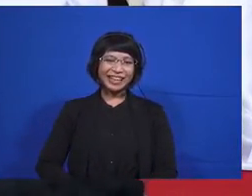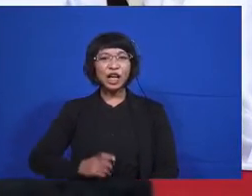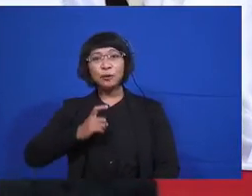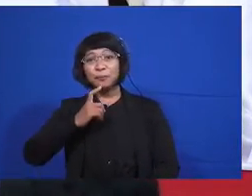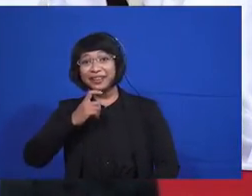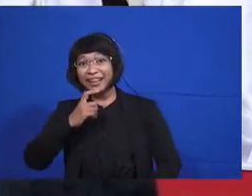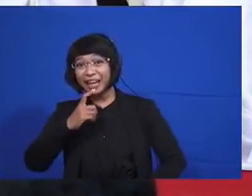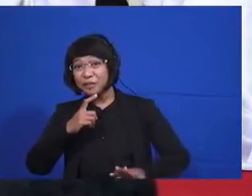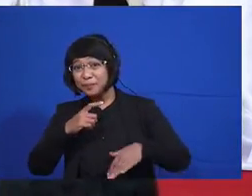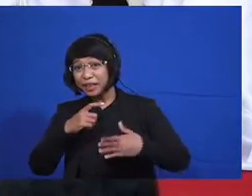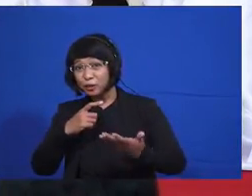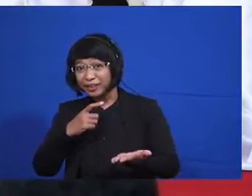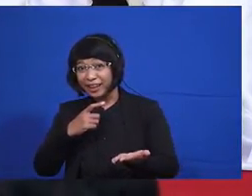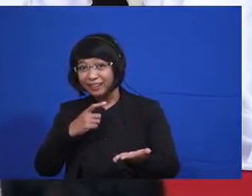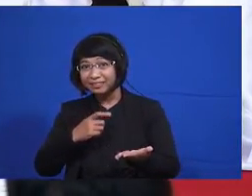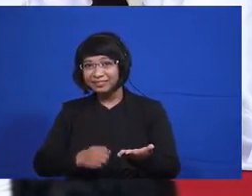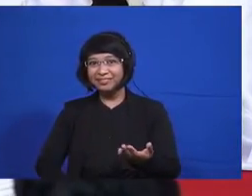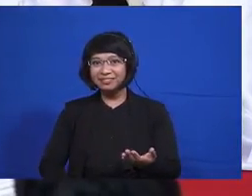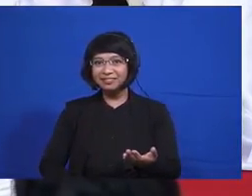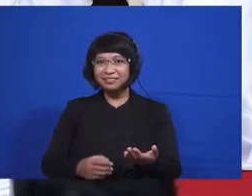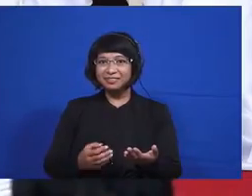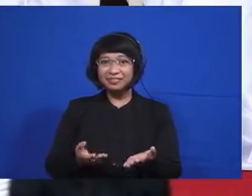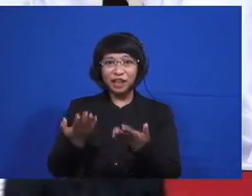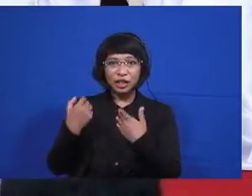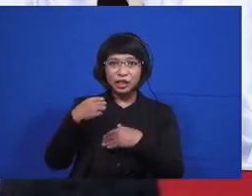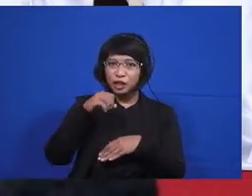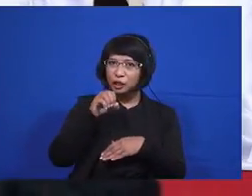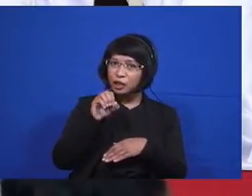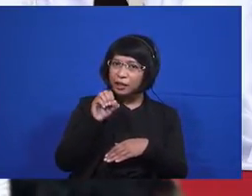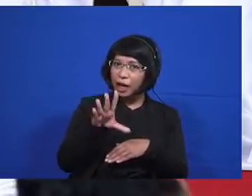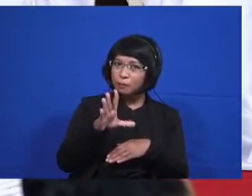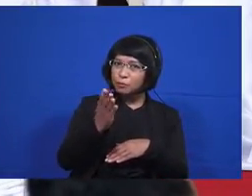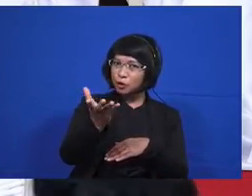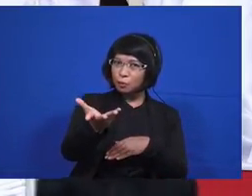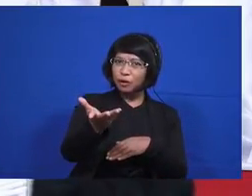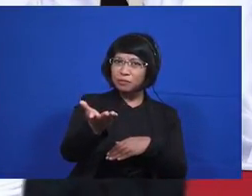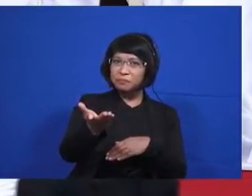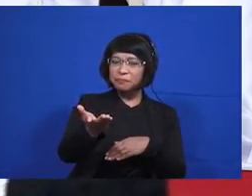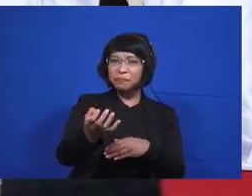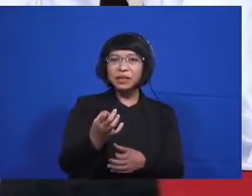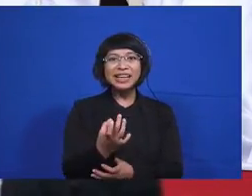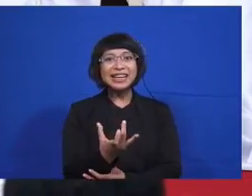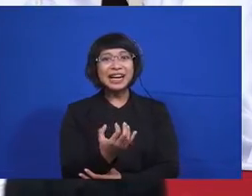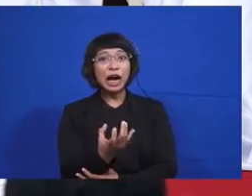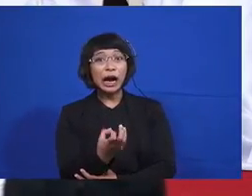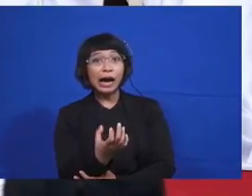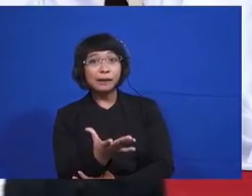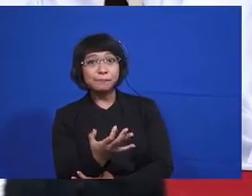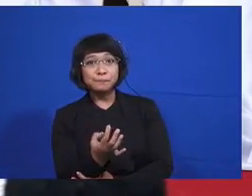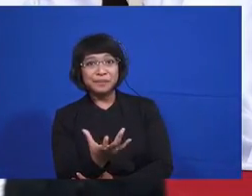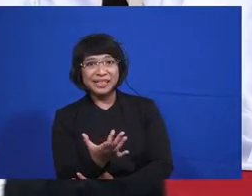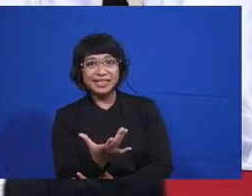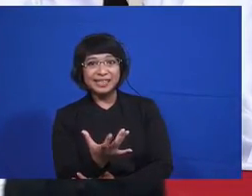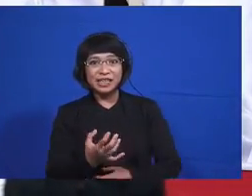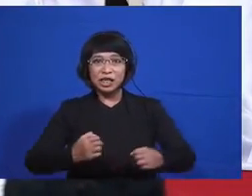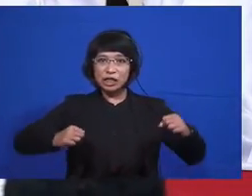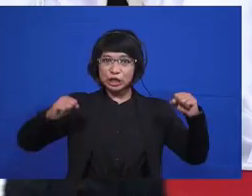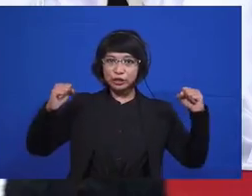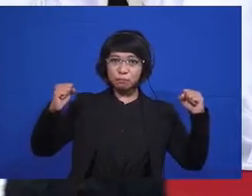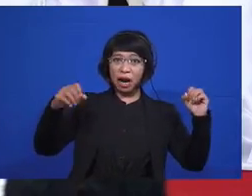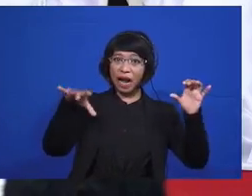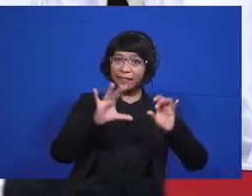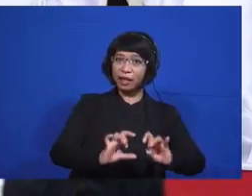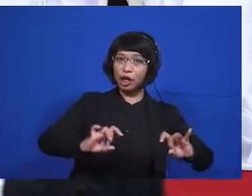berikutnya. Tadi dikatakan bahwa api semangat roh itu jenengan perjuangkan,